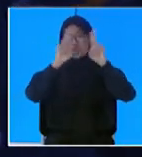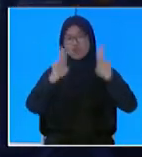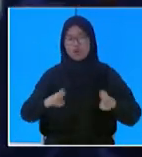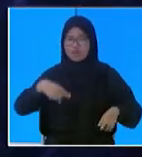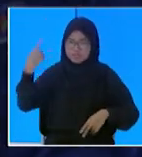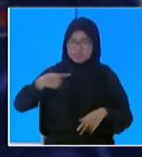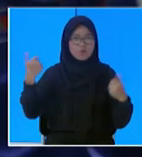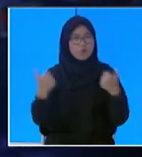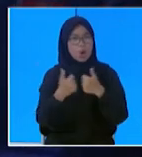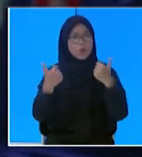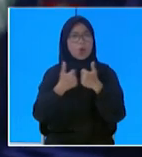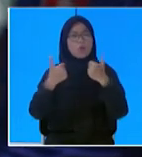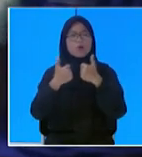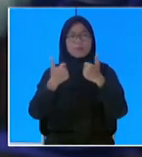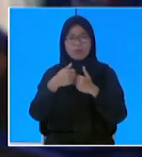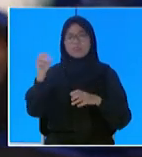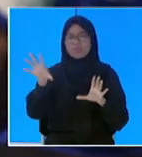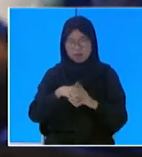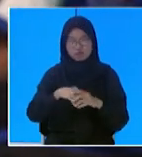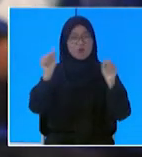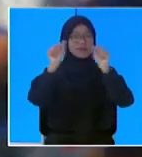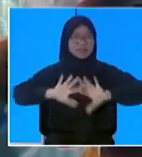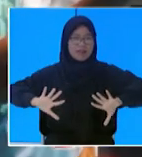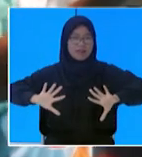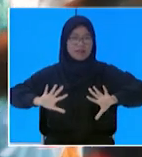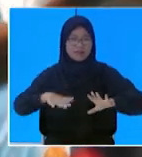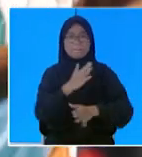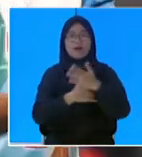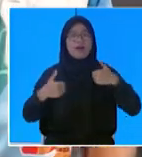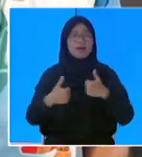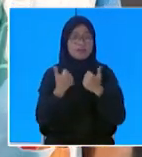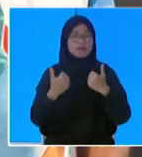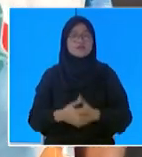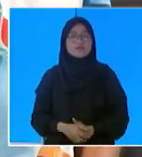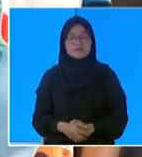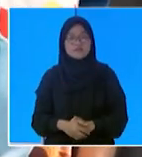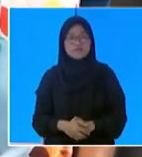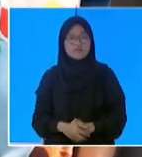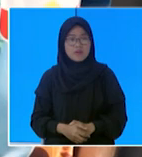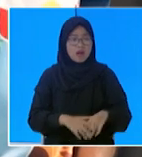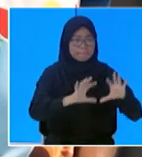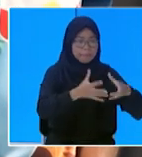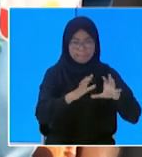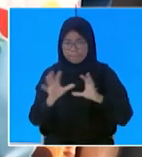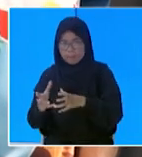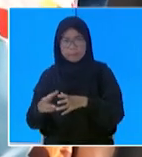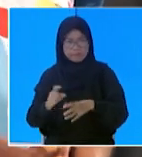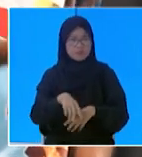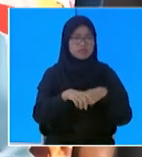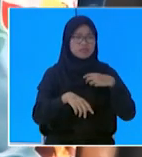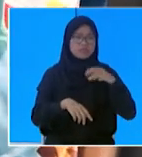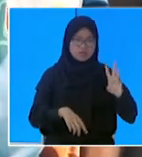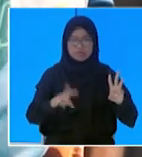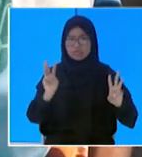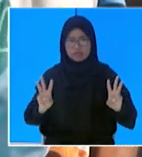Para Games. Olahraga ketangkasan dalam melempar bola dimainkan dalam sistem regu. Masing-masing regu berisi 3 pemain dengan mengumpulkan poin